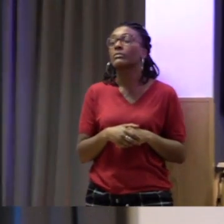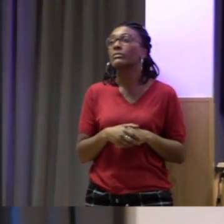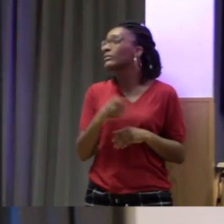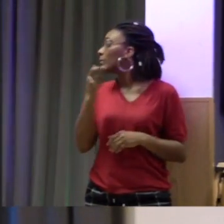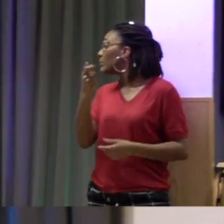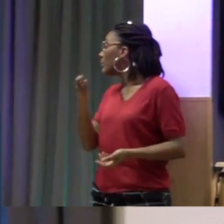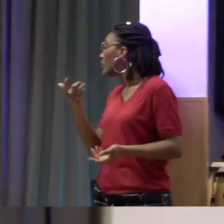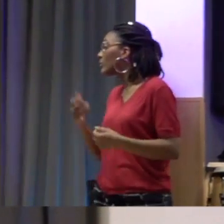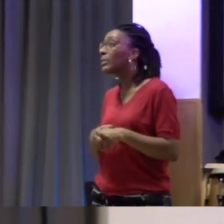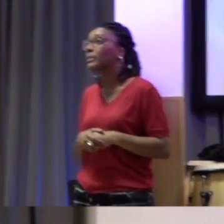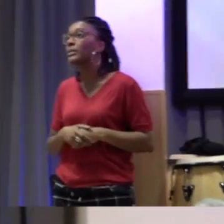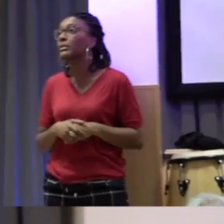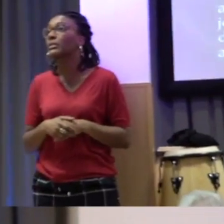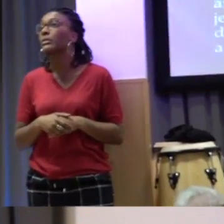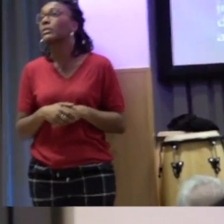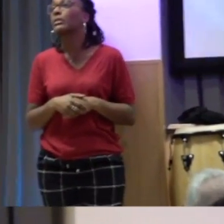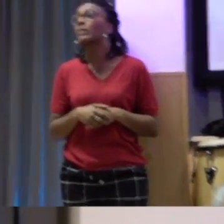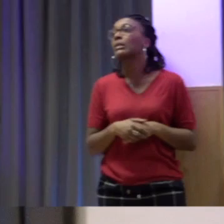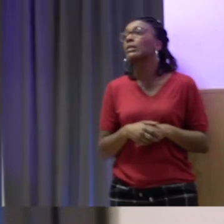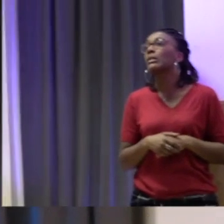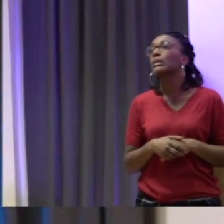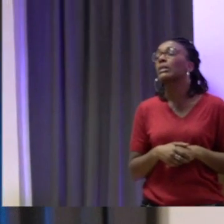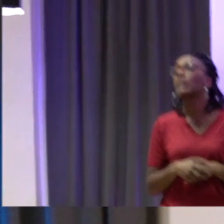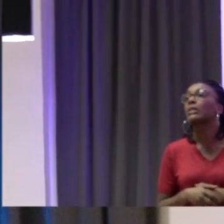puisque je n'ai pas le...